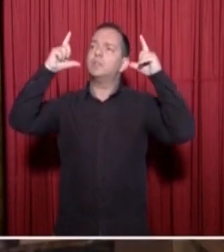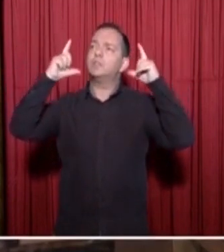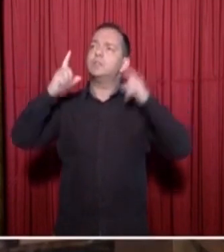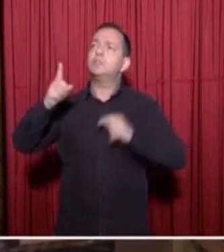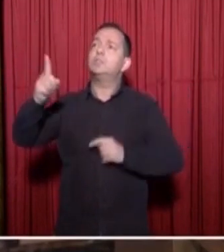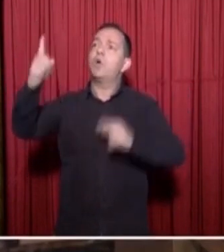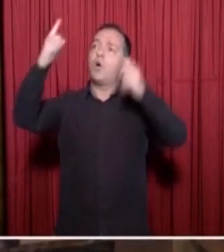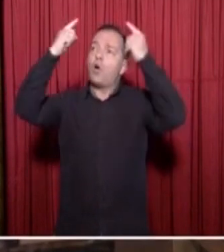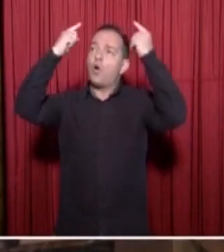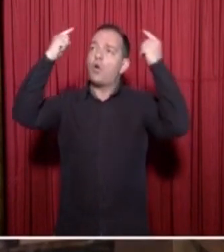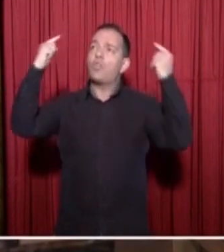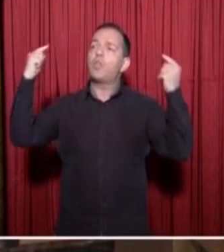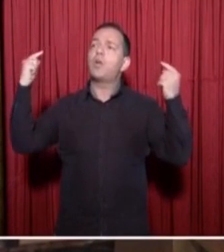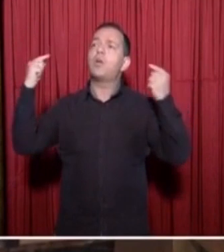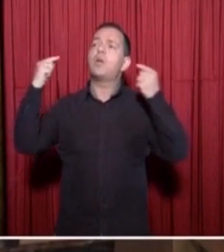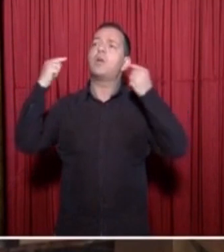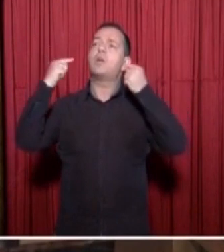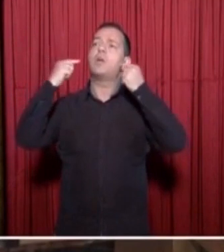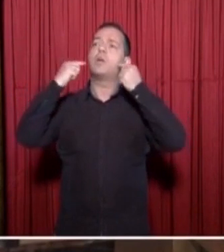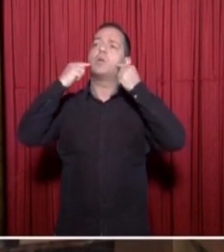Άγιος Υιό